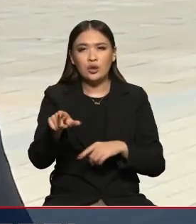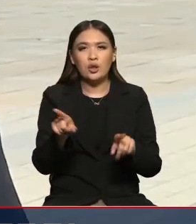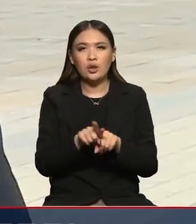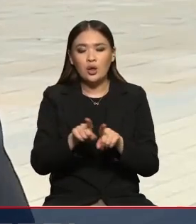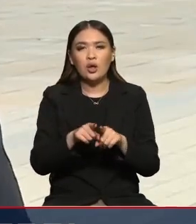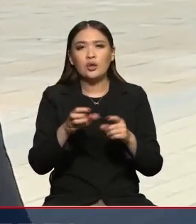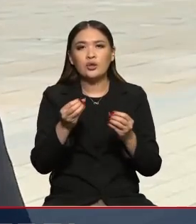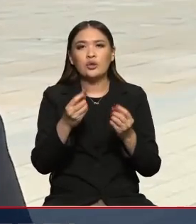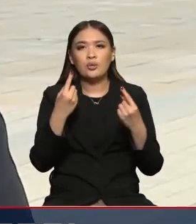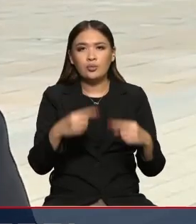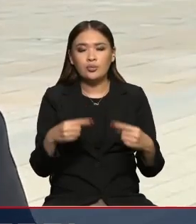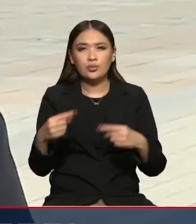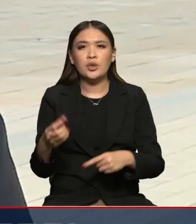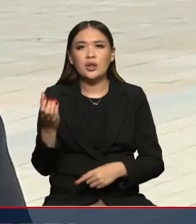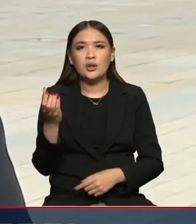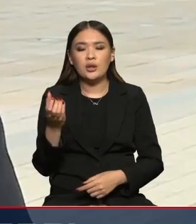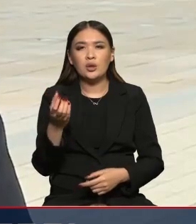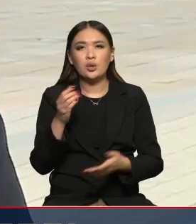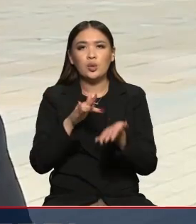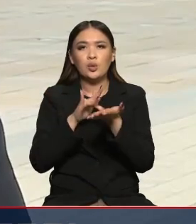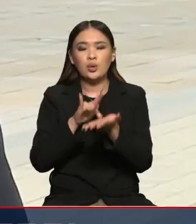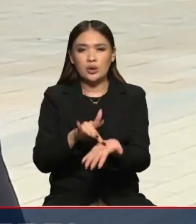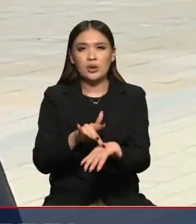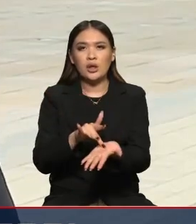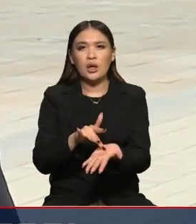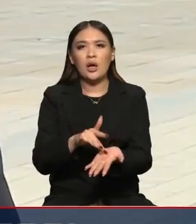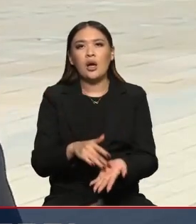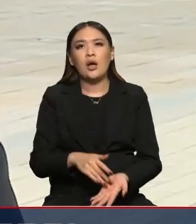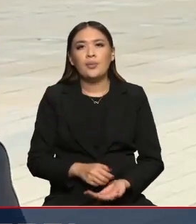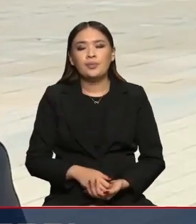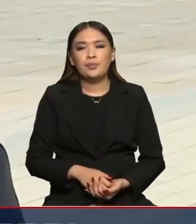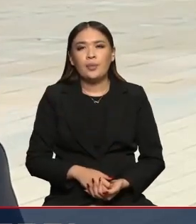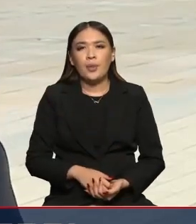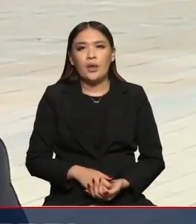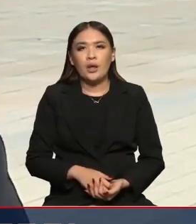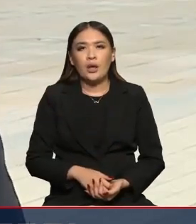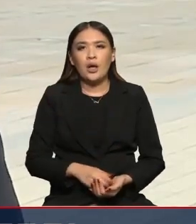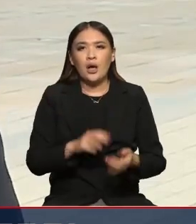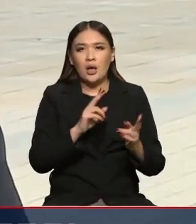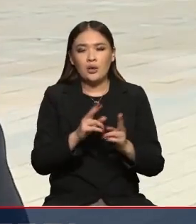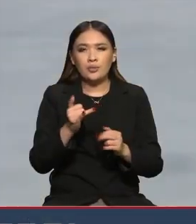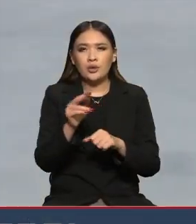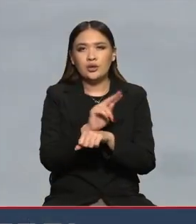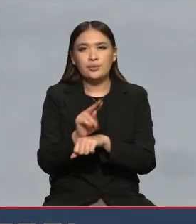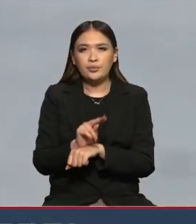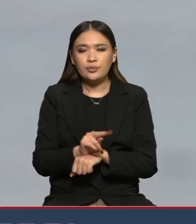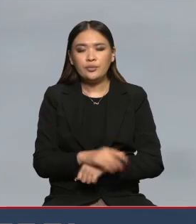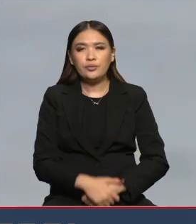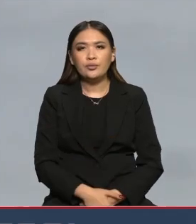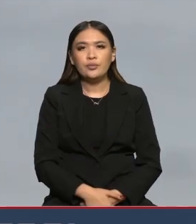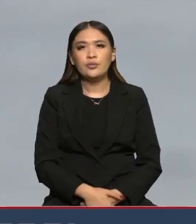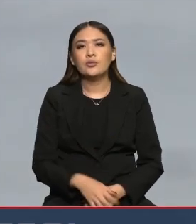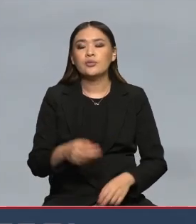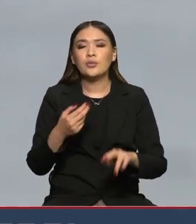сондай тағы да туристік нысандарға баратын жолдарды қалпына келтіру мақсатында. Президент